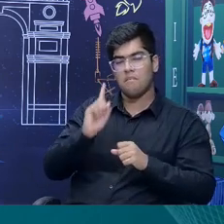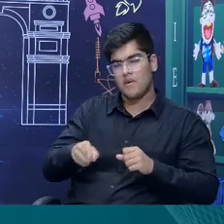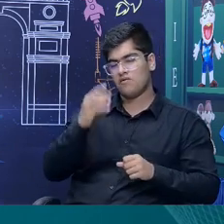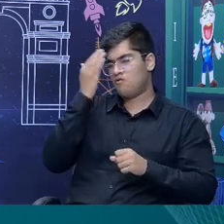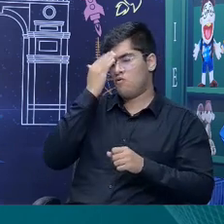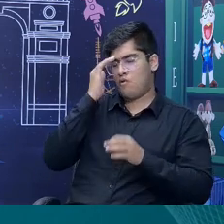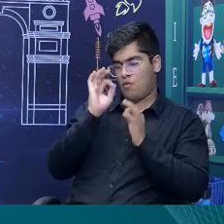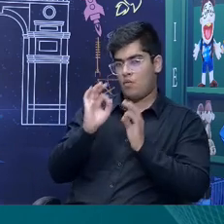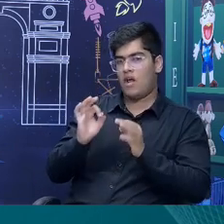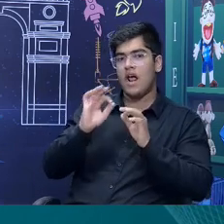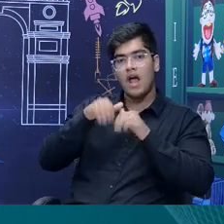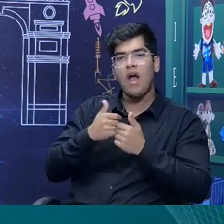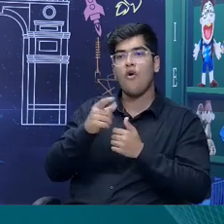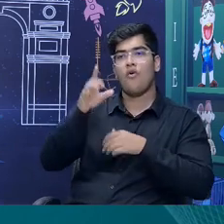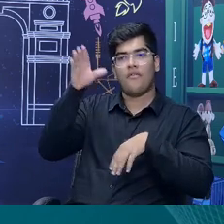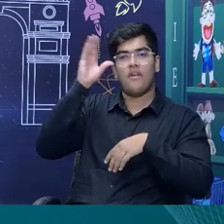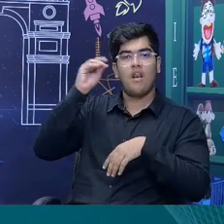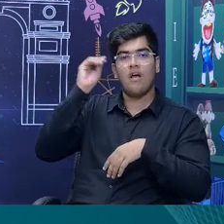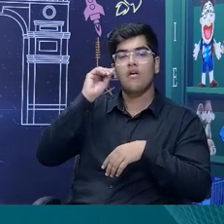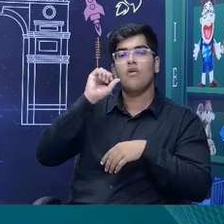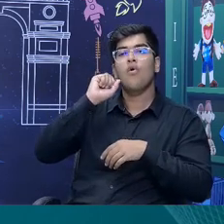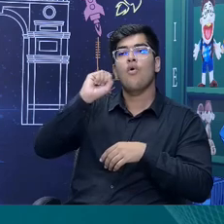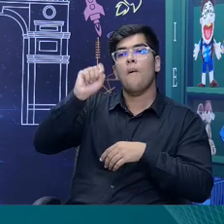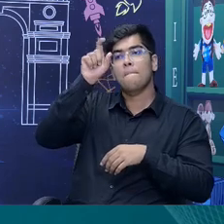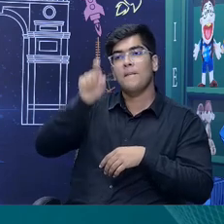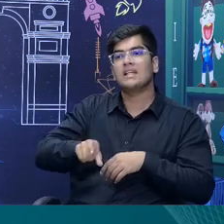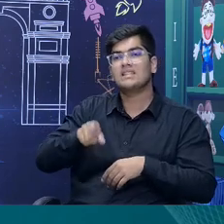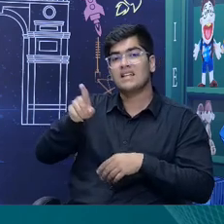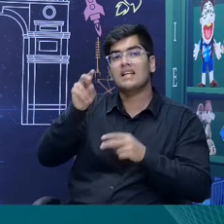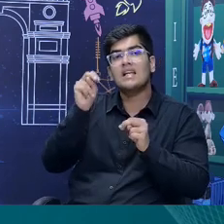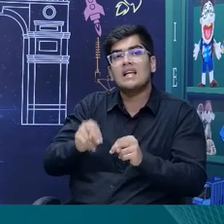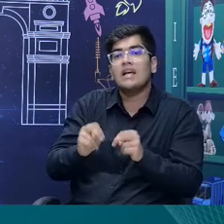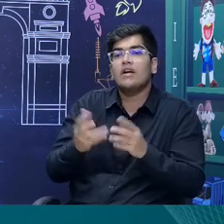वो अपने हर लर्नर को एड्रेस कर सके